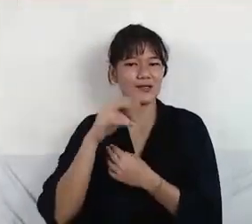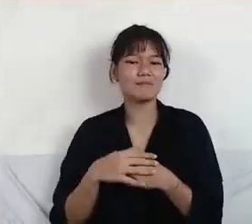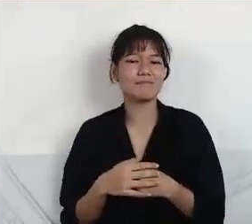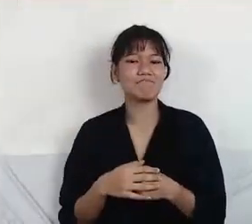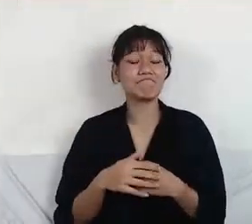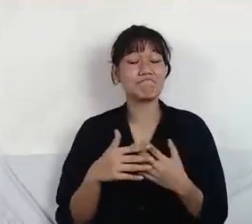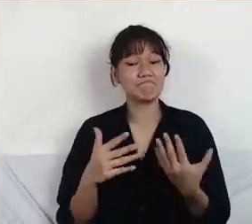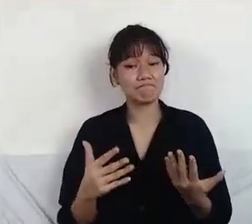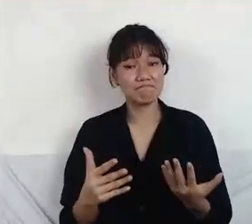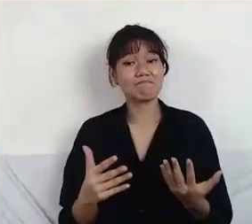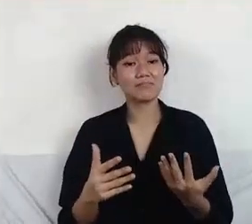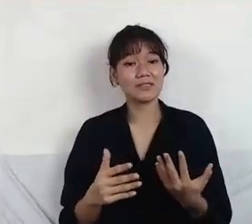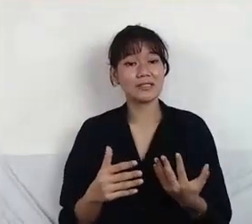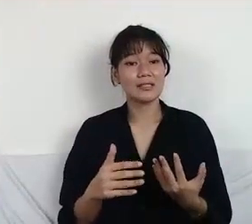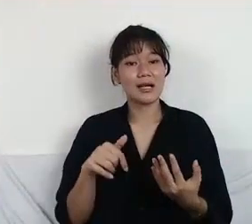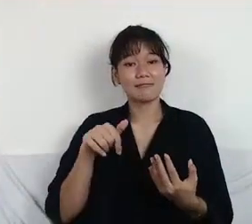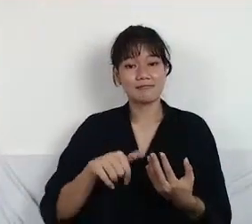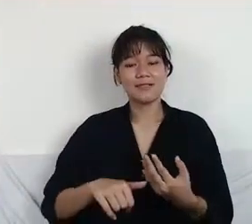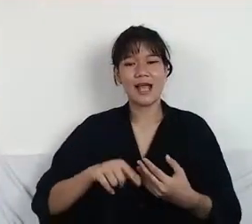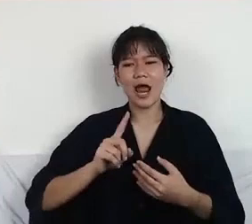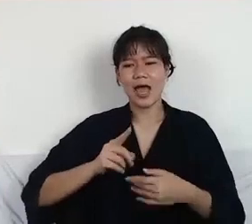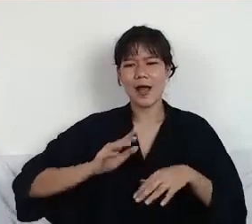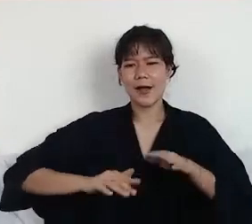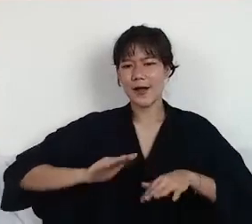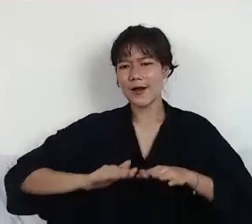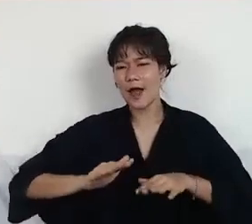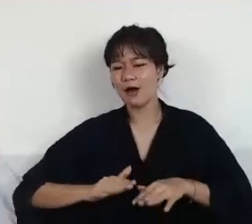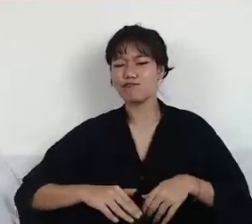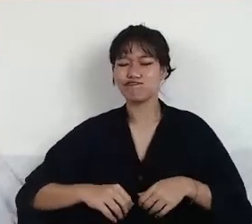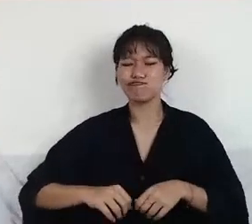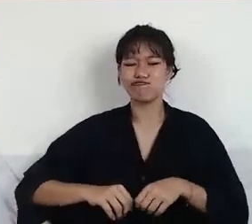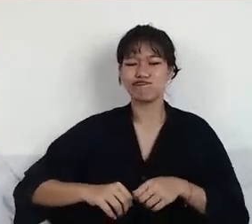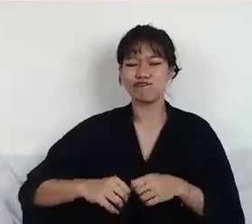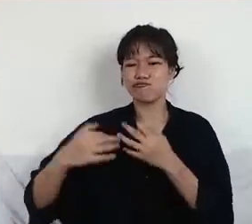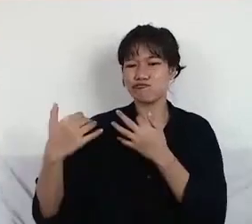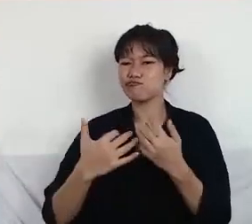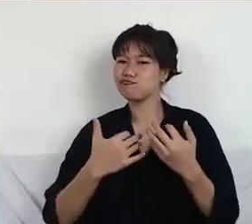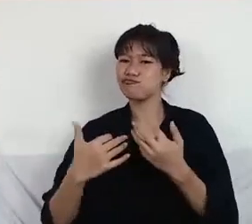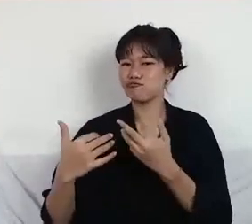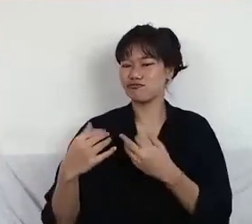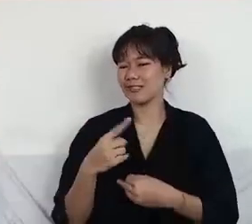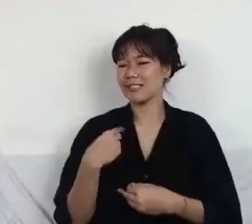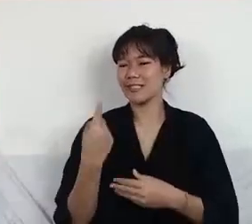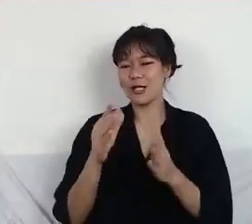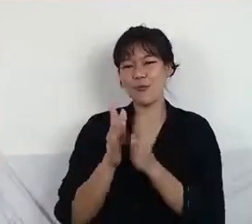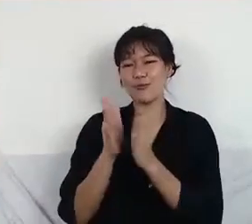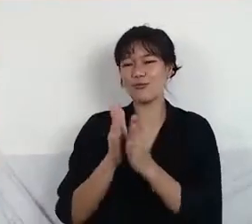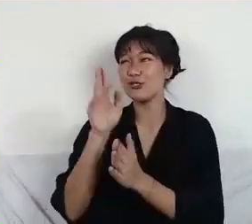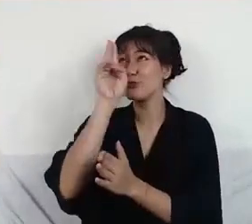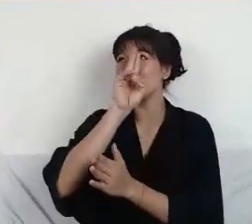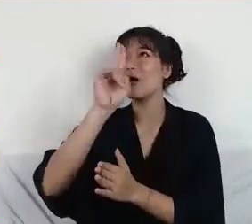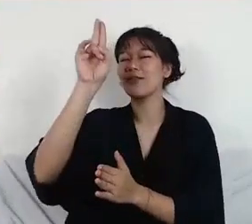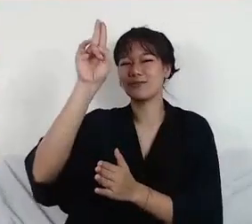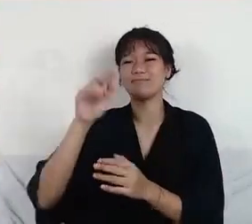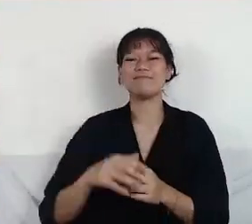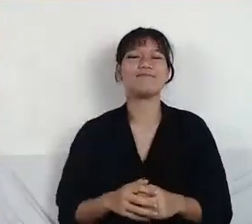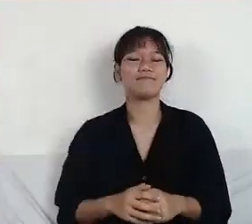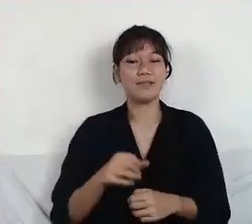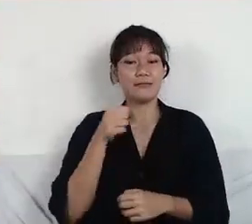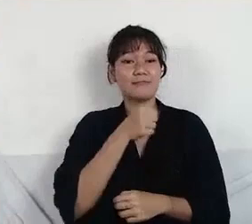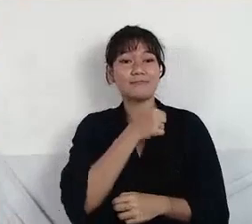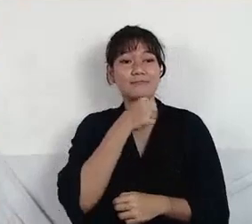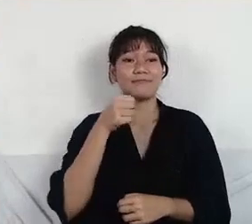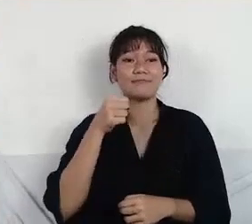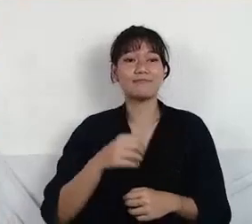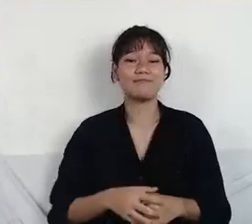itu, dalam iringan gedang yang rancak, kita memuji Tuhan, tabuh gendang.